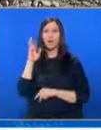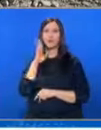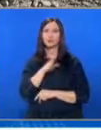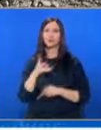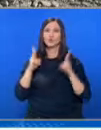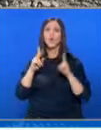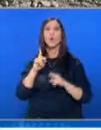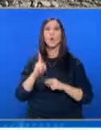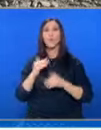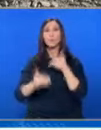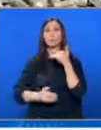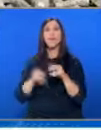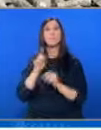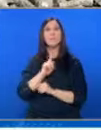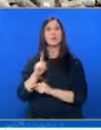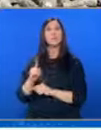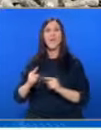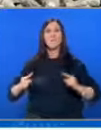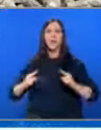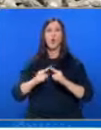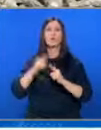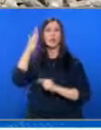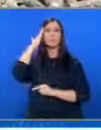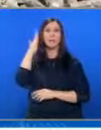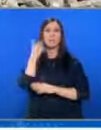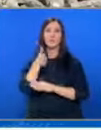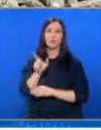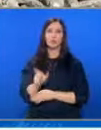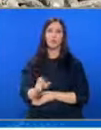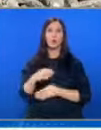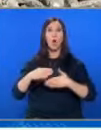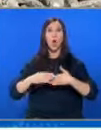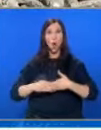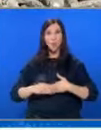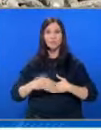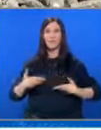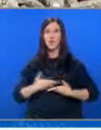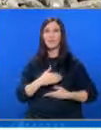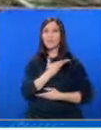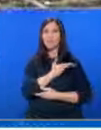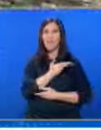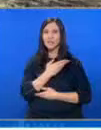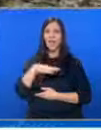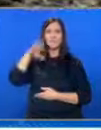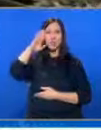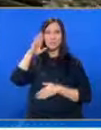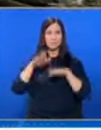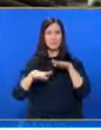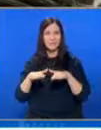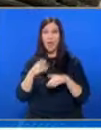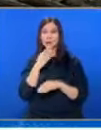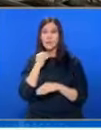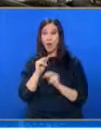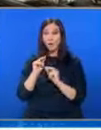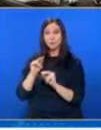решението, което последва предупреждение на Върховния комисар по правата на човека на ООН, че гладът в Газа представлява военно престъпление.